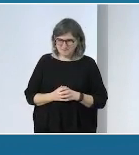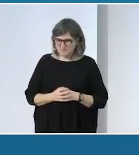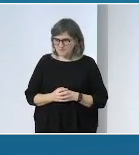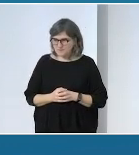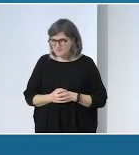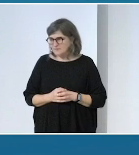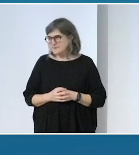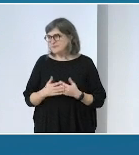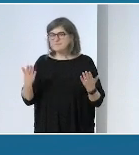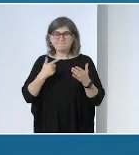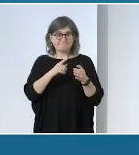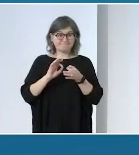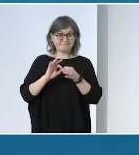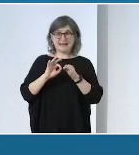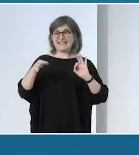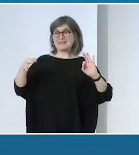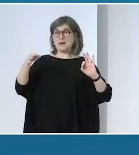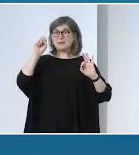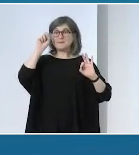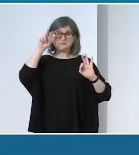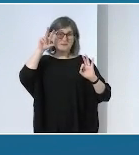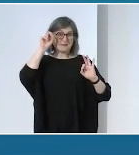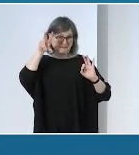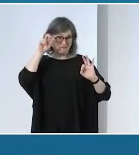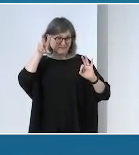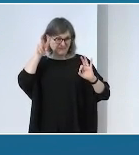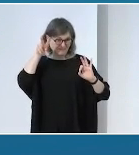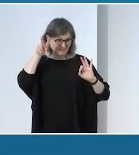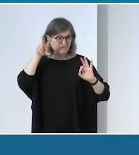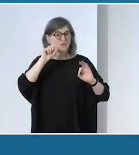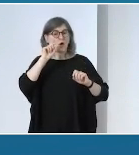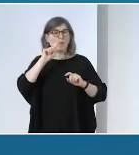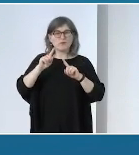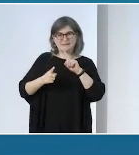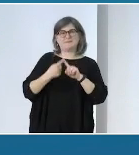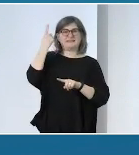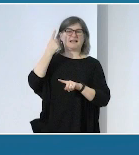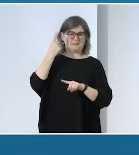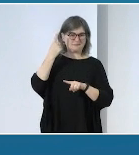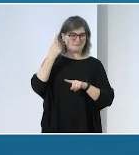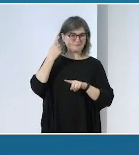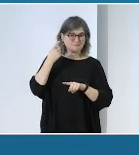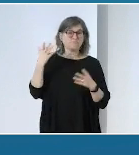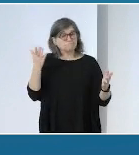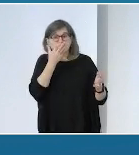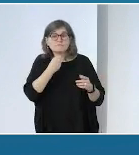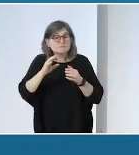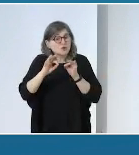Oui, alors cette histoire d'Émilie est un peu particulière puisque c'est une belle